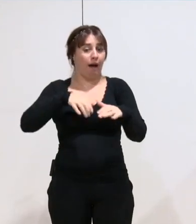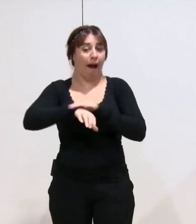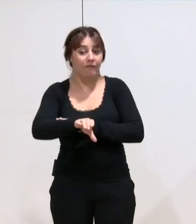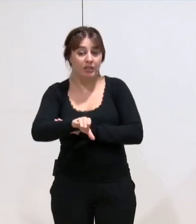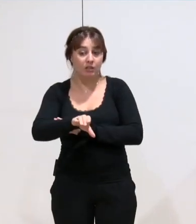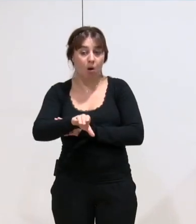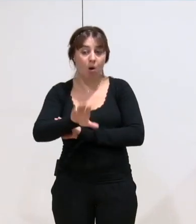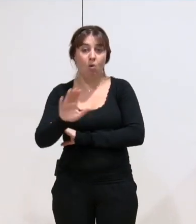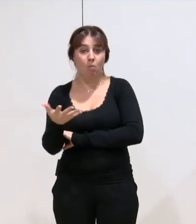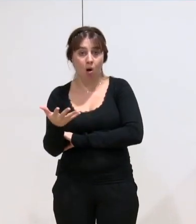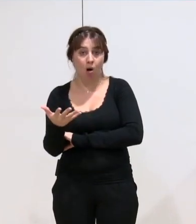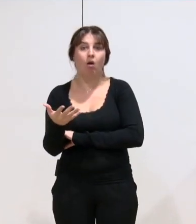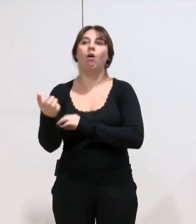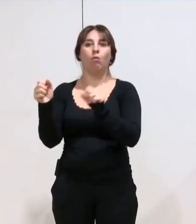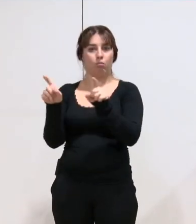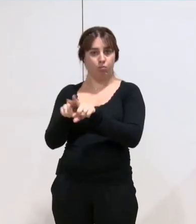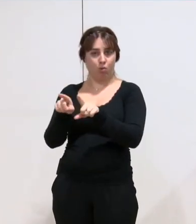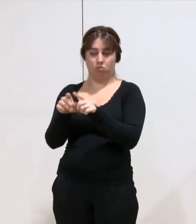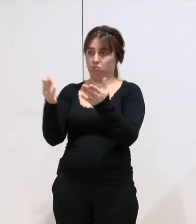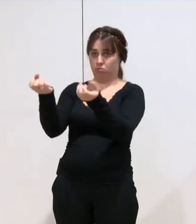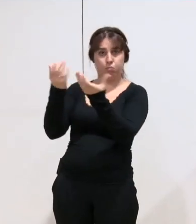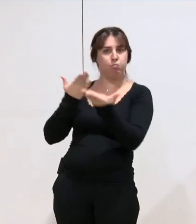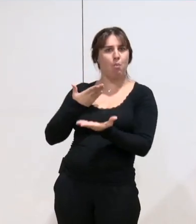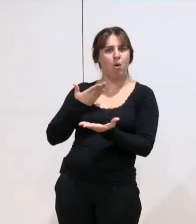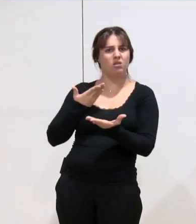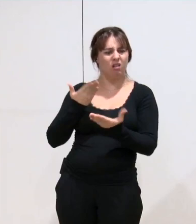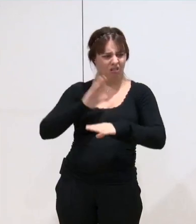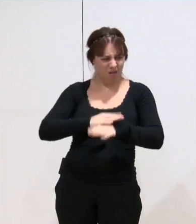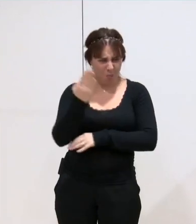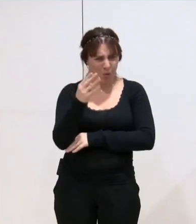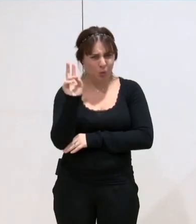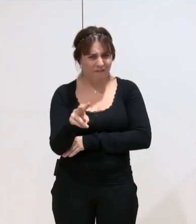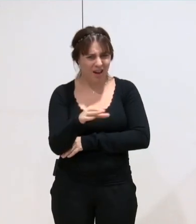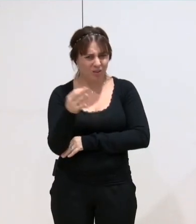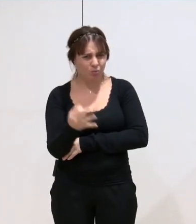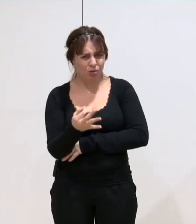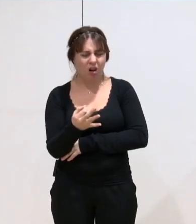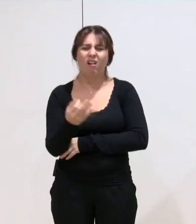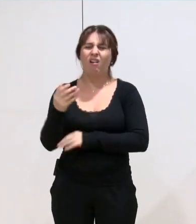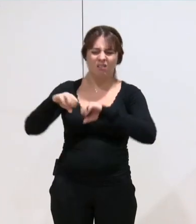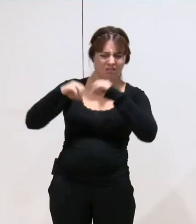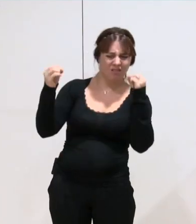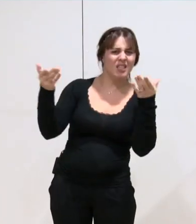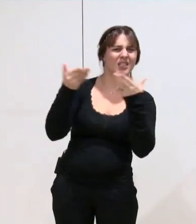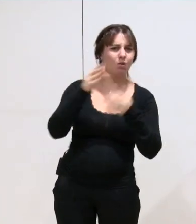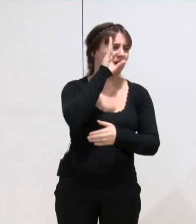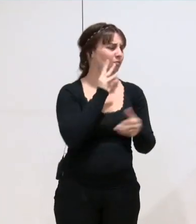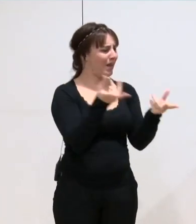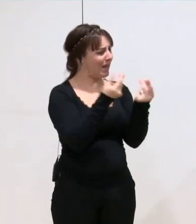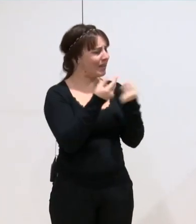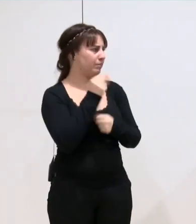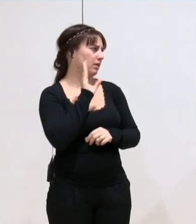été, j'allais dire, proposés in fine et qu'il faille vraiment financer. On voudrait savoir de quoi il s'agit et avoir quelques explications de cette